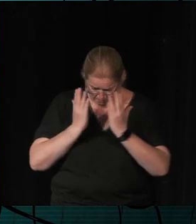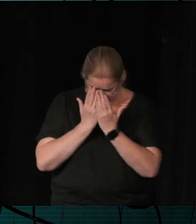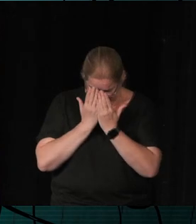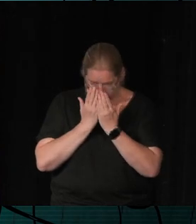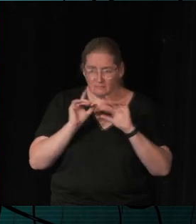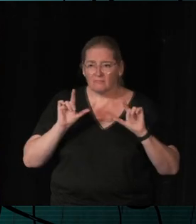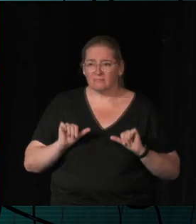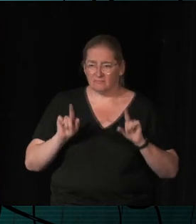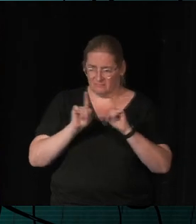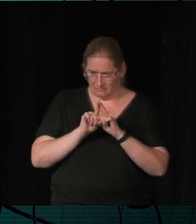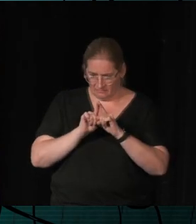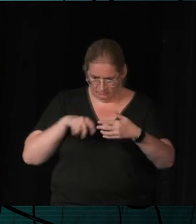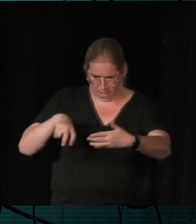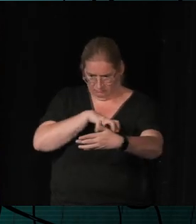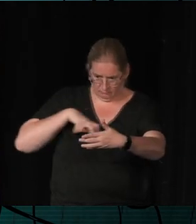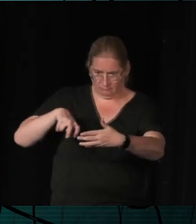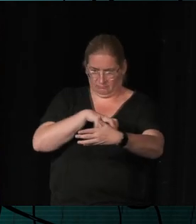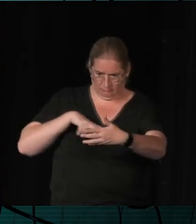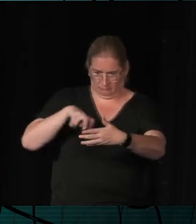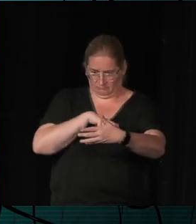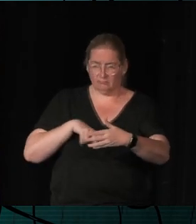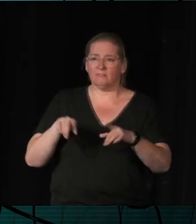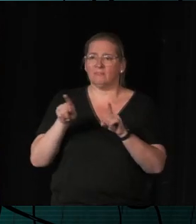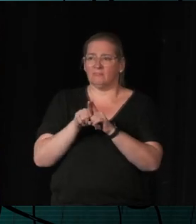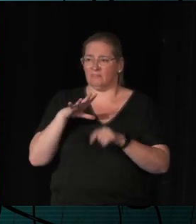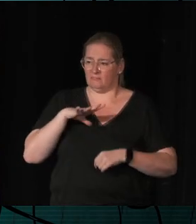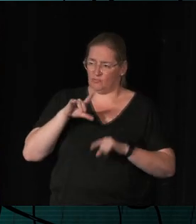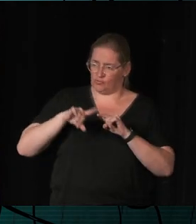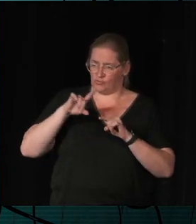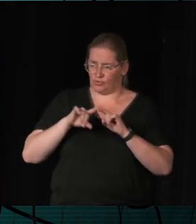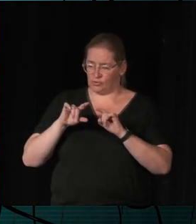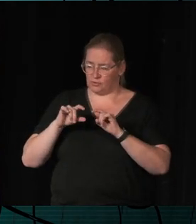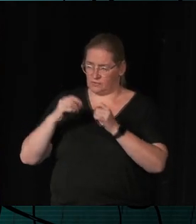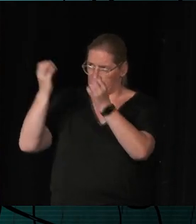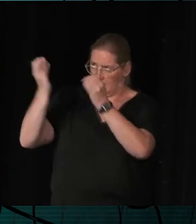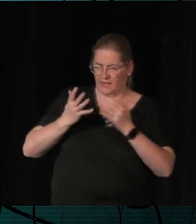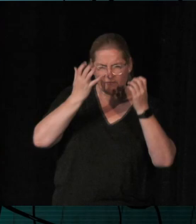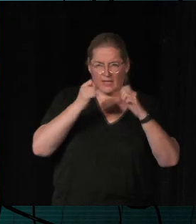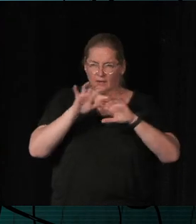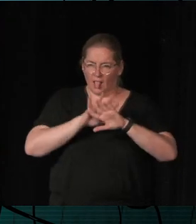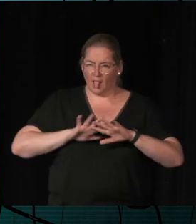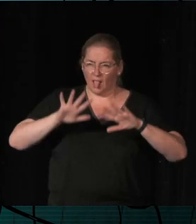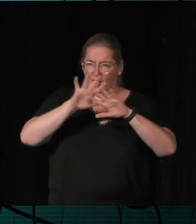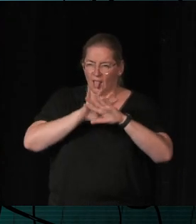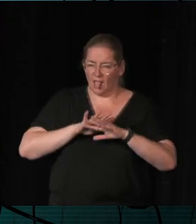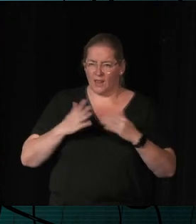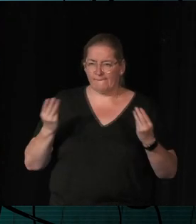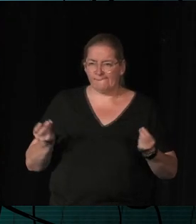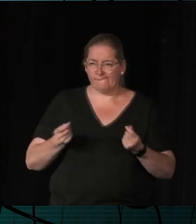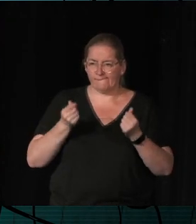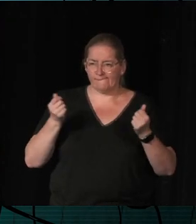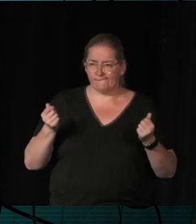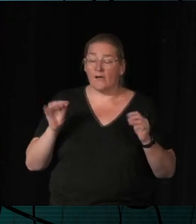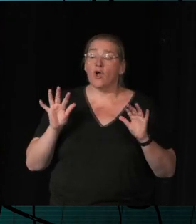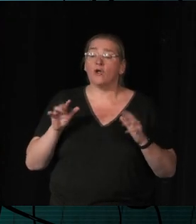après, du décor, évidemment. Donc il y a tout un côté surnaturel qui entre en ligne de compte. Comment tu as construit cette idée d'enfermement et comment